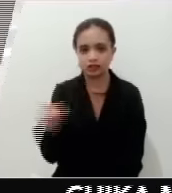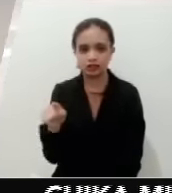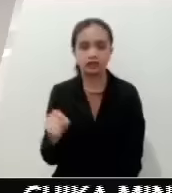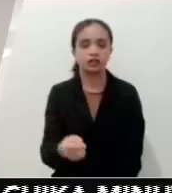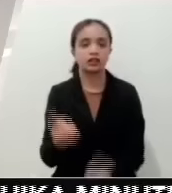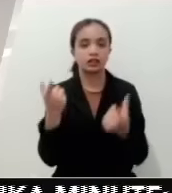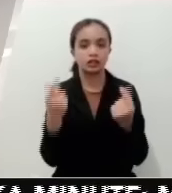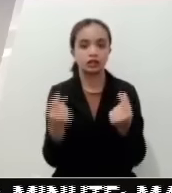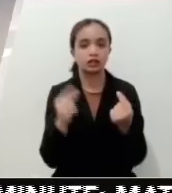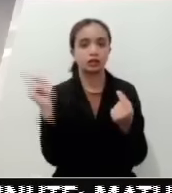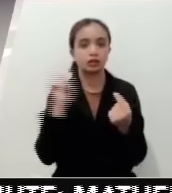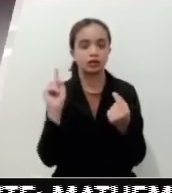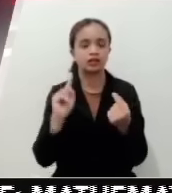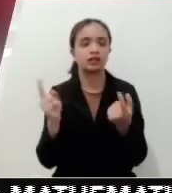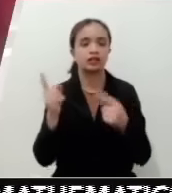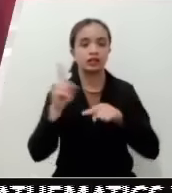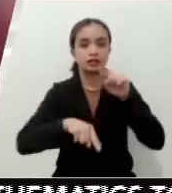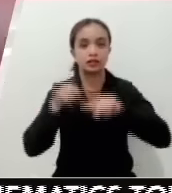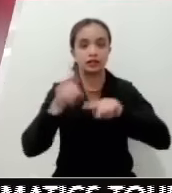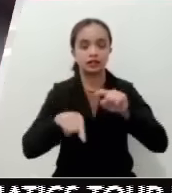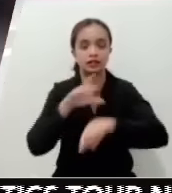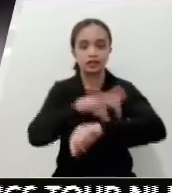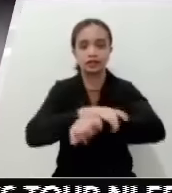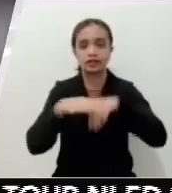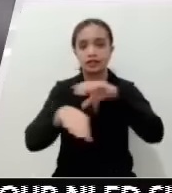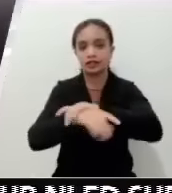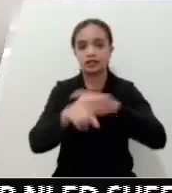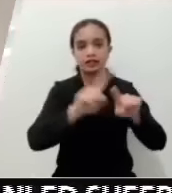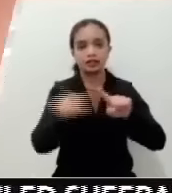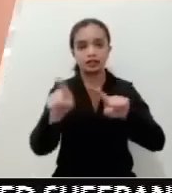har ng friendship bracelet sa ilang swifties